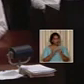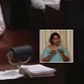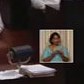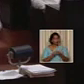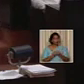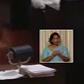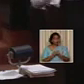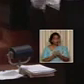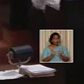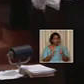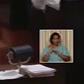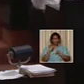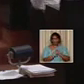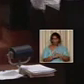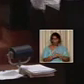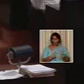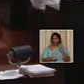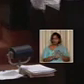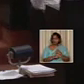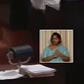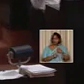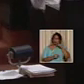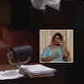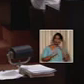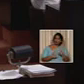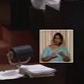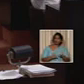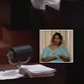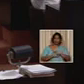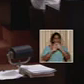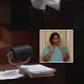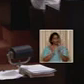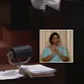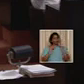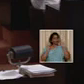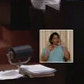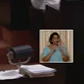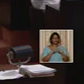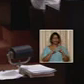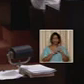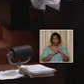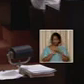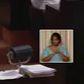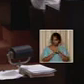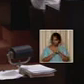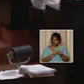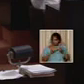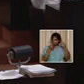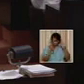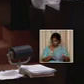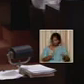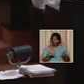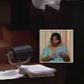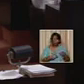අවශ්‍ය කඩිනම් පියවර නොගෙන රජය බලා සිටින්නේ සමස්ත උසස් අධ්‍යාපන ශාස්ත්‍රයේම බිඳ වැටෙන